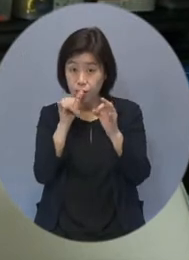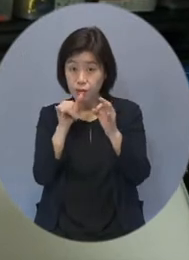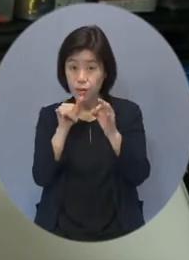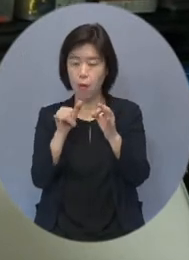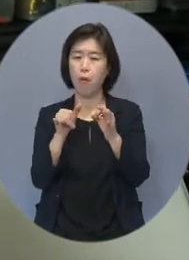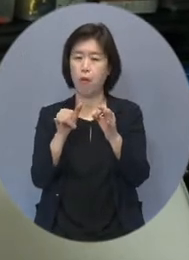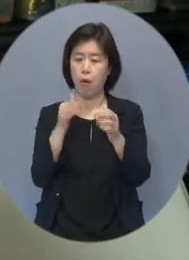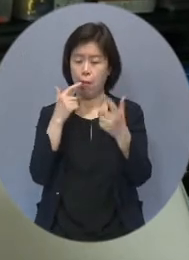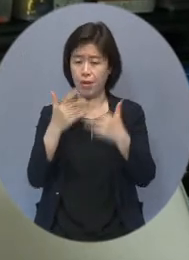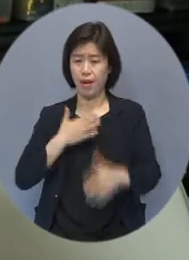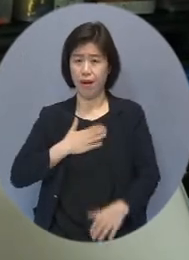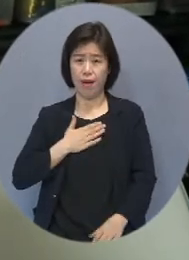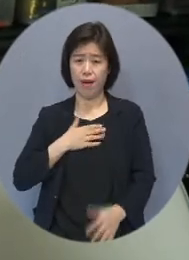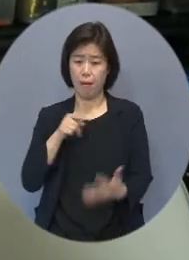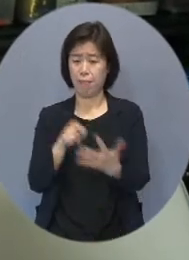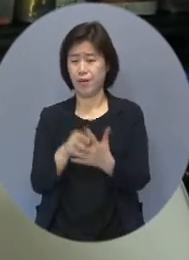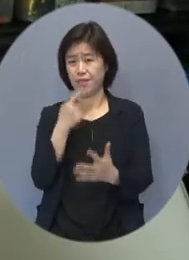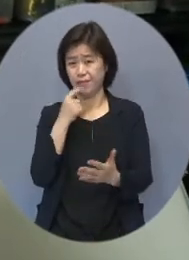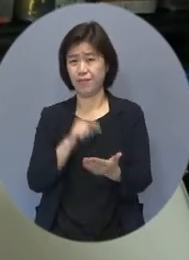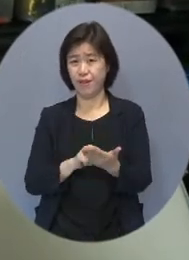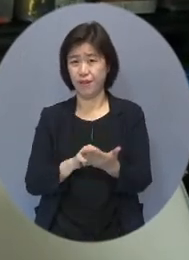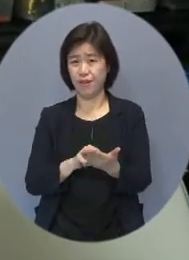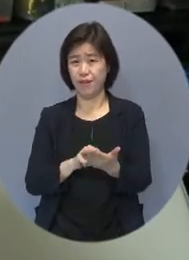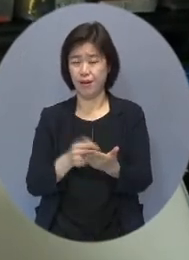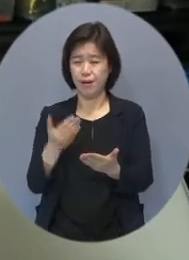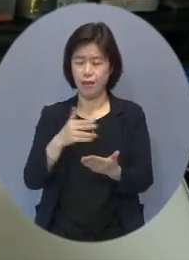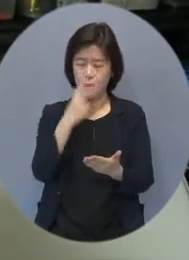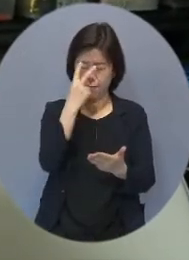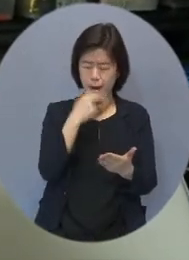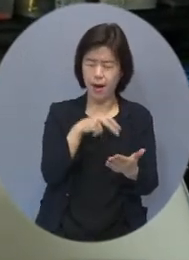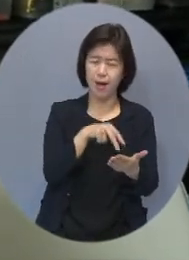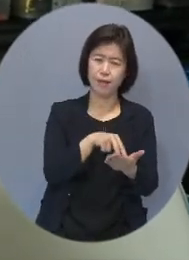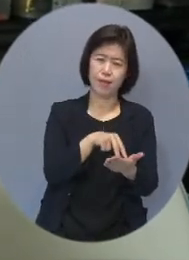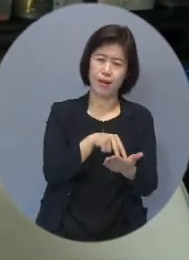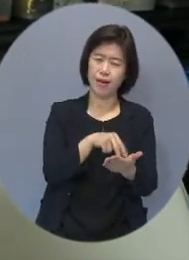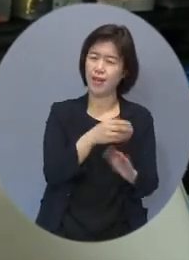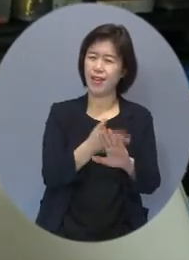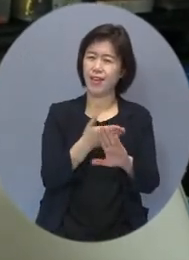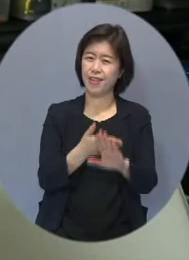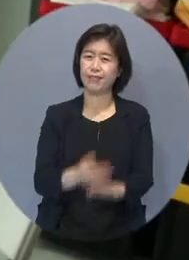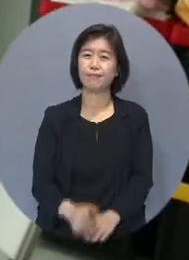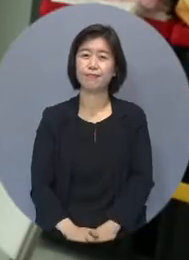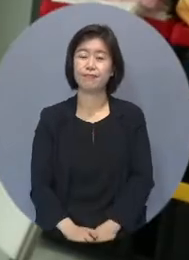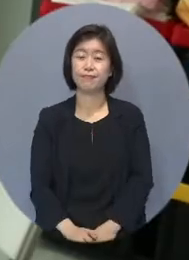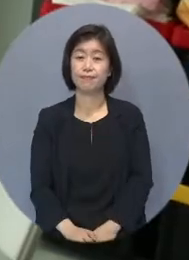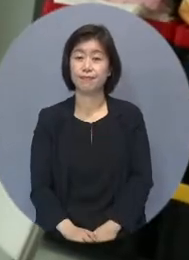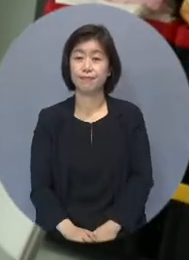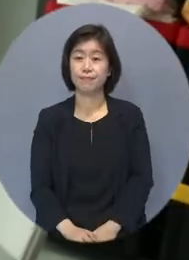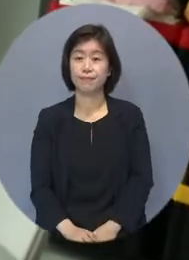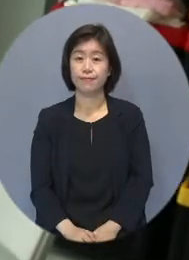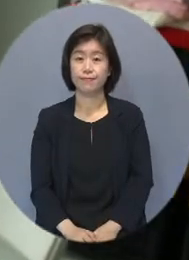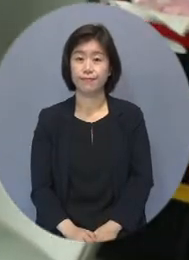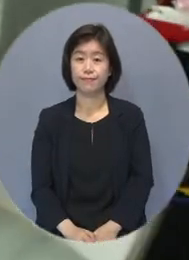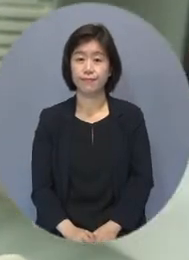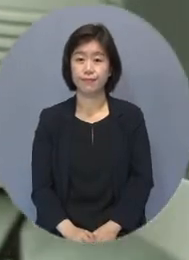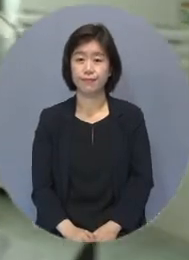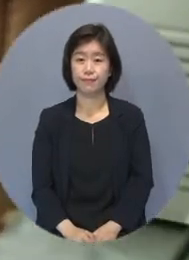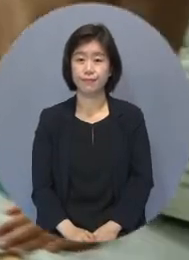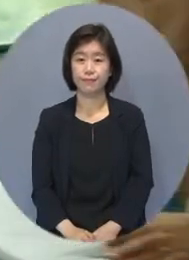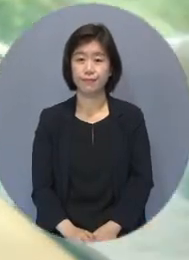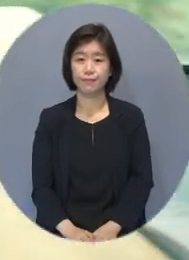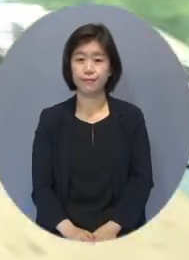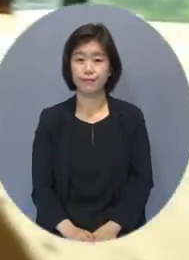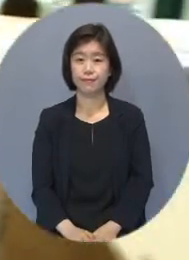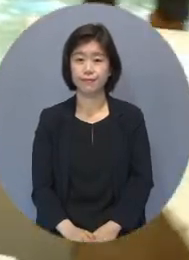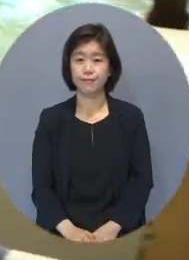많이 생각을 안 하실 경우에는 좀 그런 오류가 범해질 수가 있어요. 그러니까 아니라 그